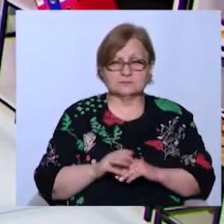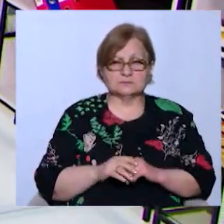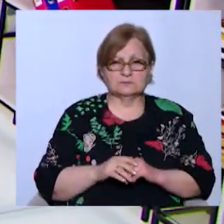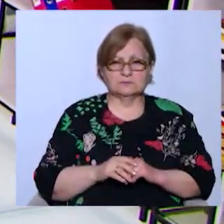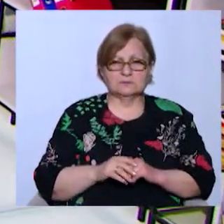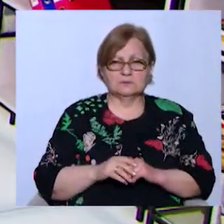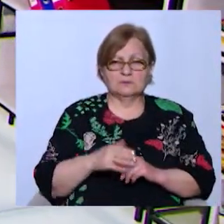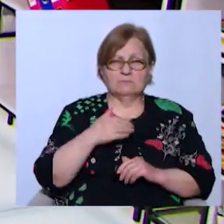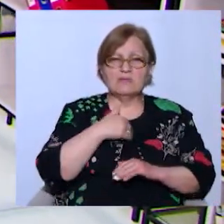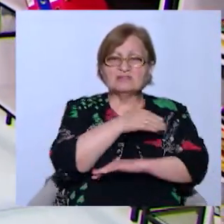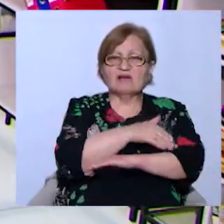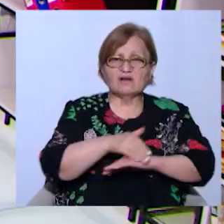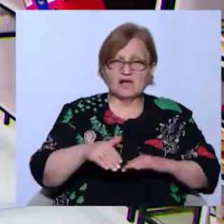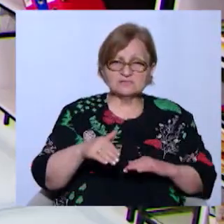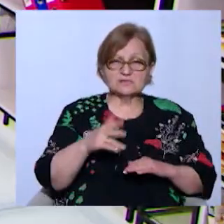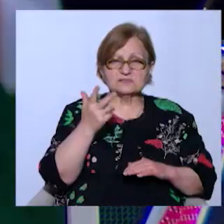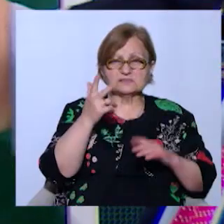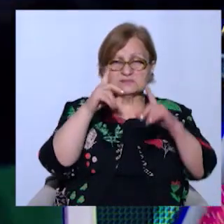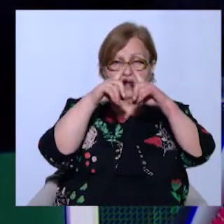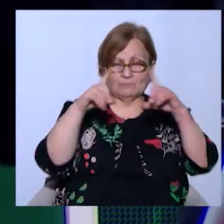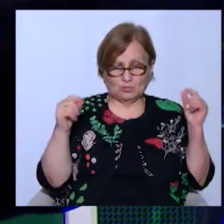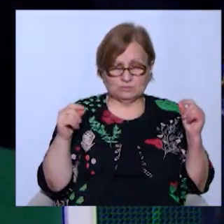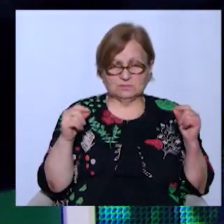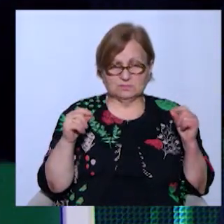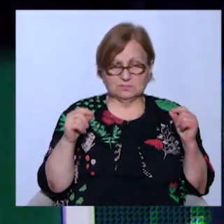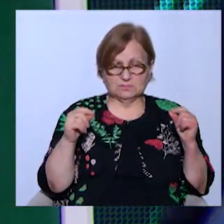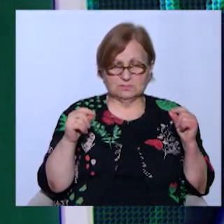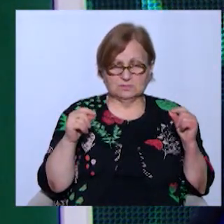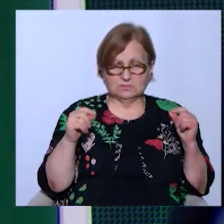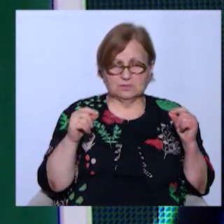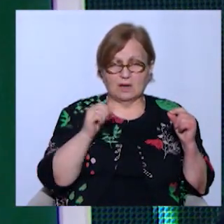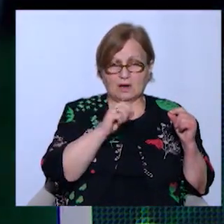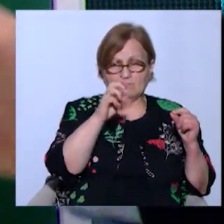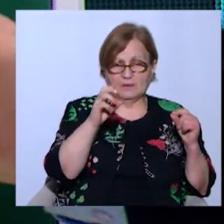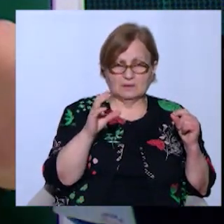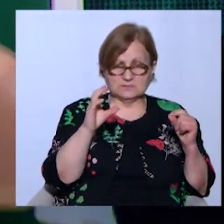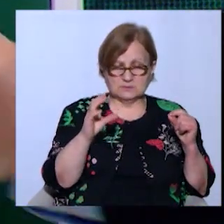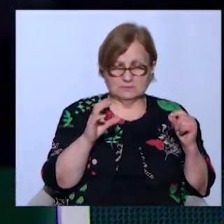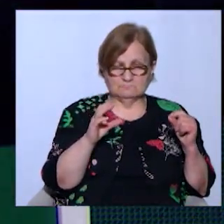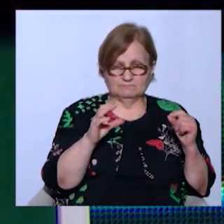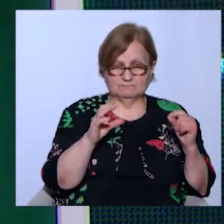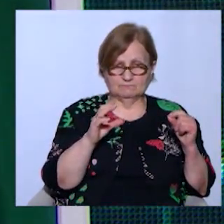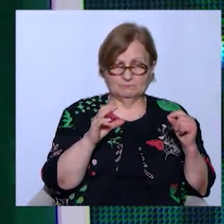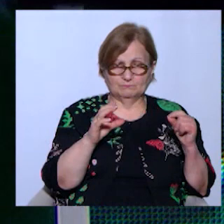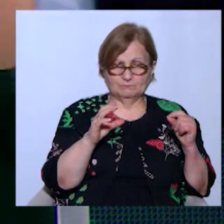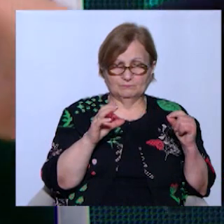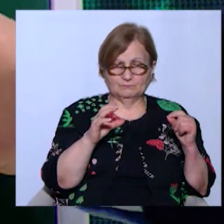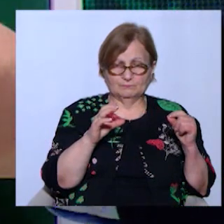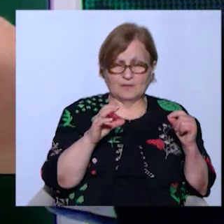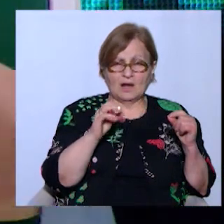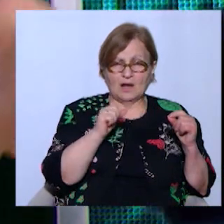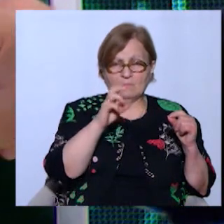მაგალითად დავხაზე სამკუთხედი. რაღაცა ა ბ C A B B C